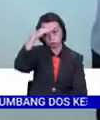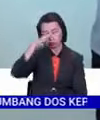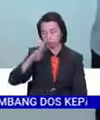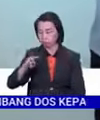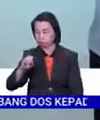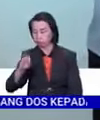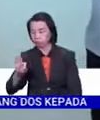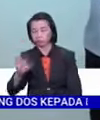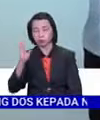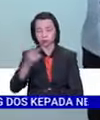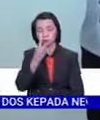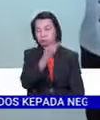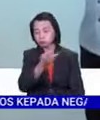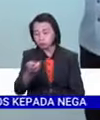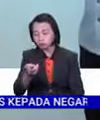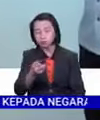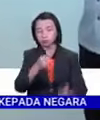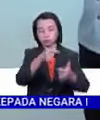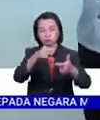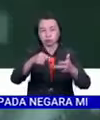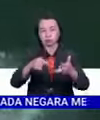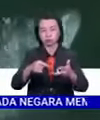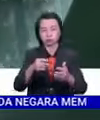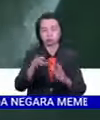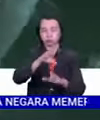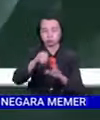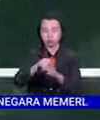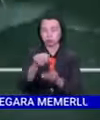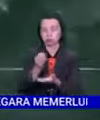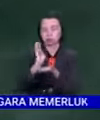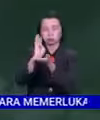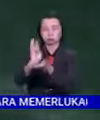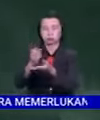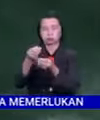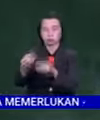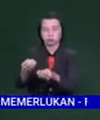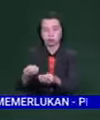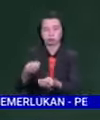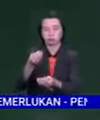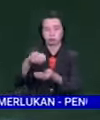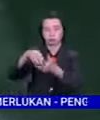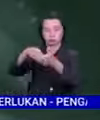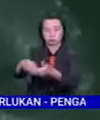MOF akan memperhalusi semua perkara termasuk pemberian subsidi dan